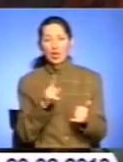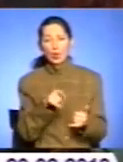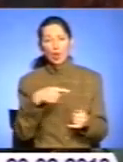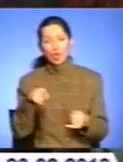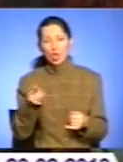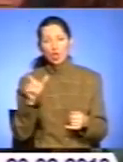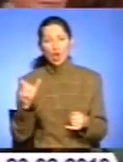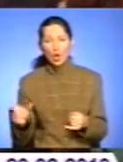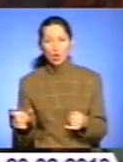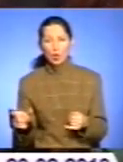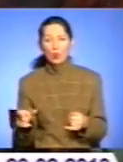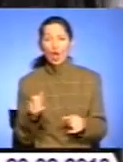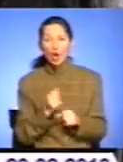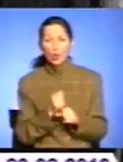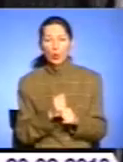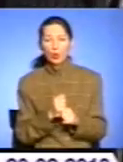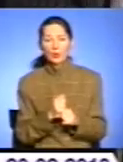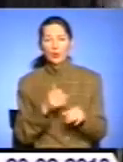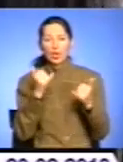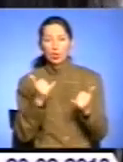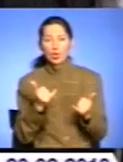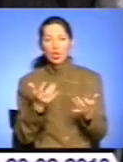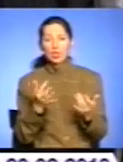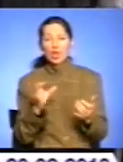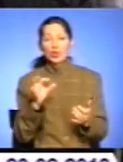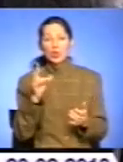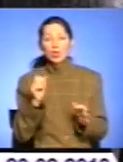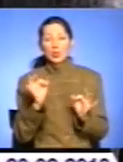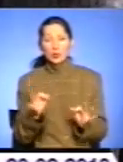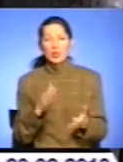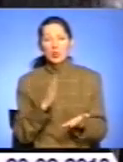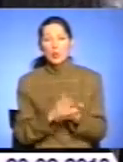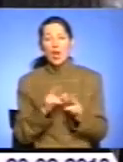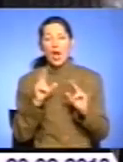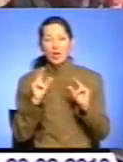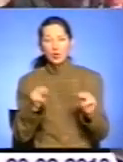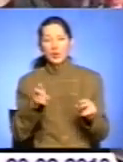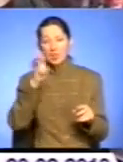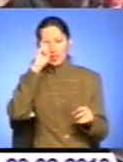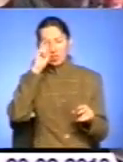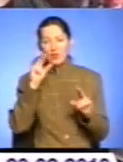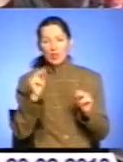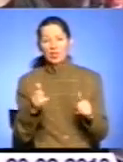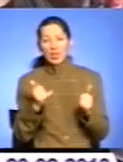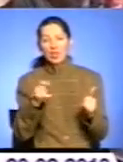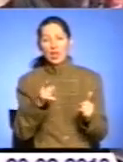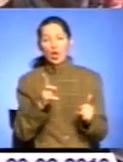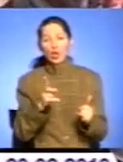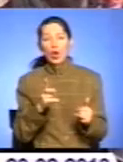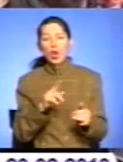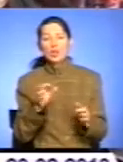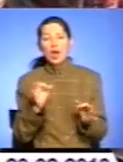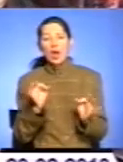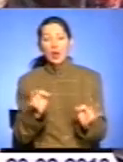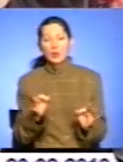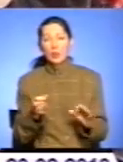іншої особи роботу. Сьогодні ще соціальна справедливість має гарантувати і державні гарантії для тих, хто за об'єктивними